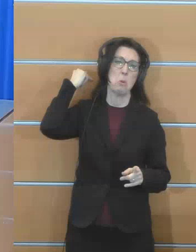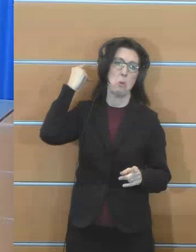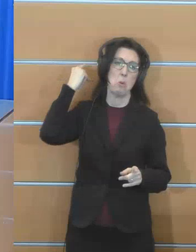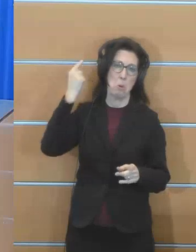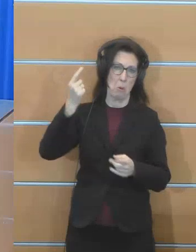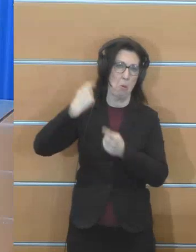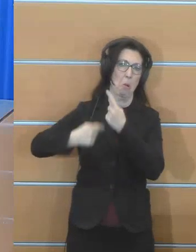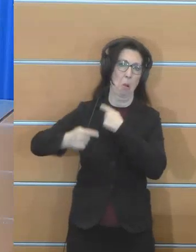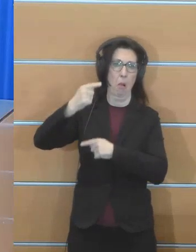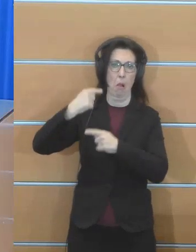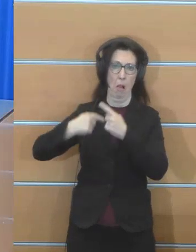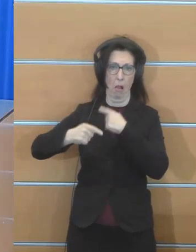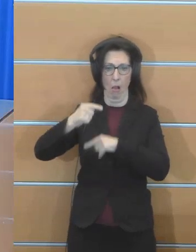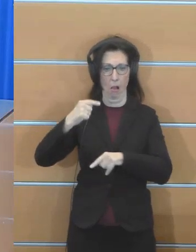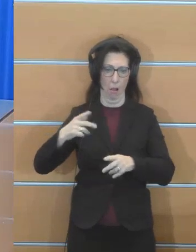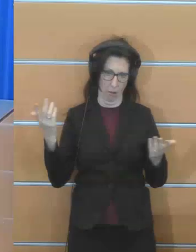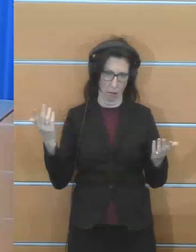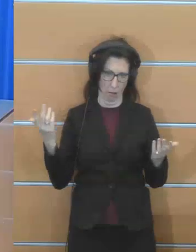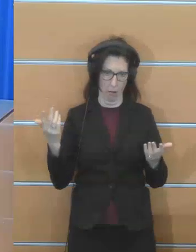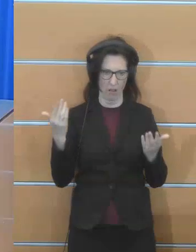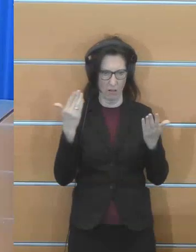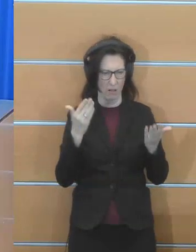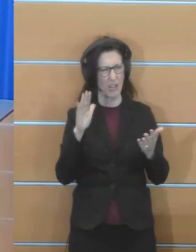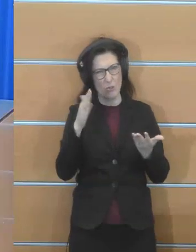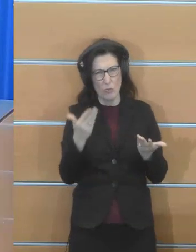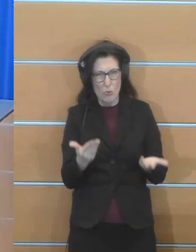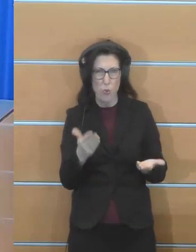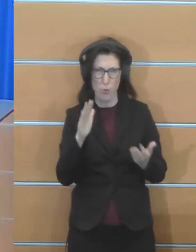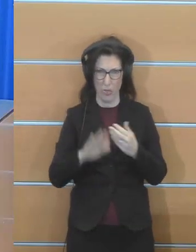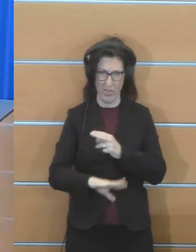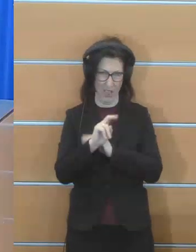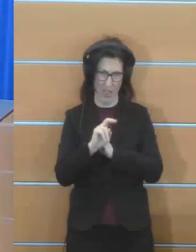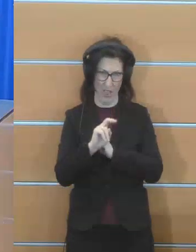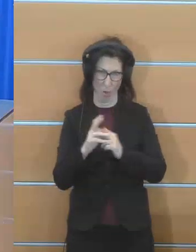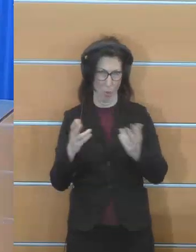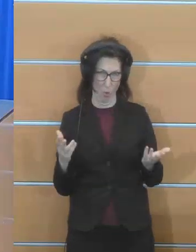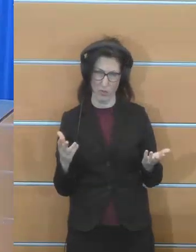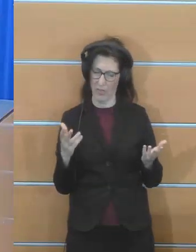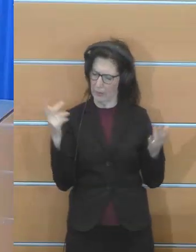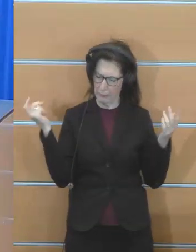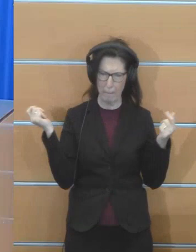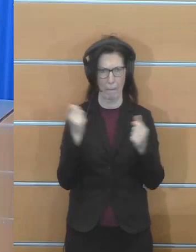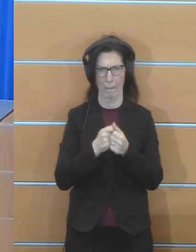Zukunft vergessen das hat sich Niederösterreich tatsächlich nicht verdient